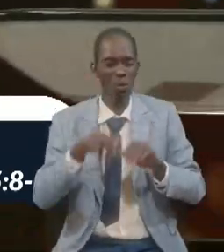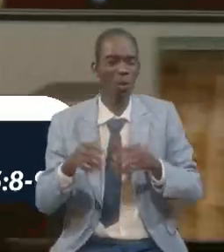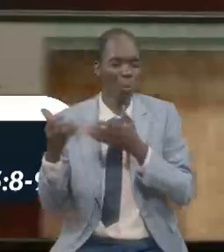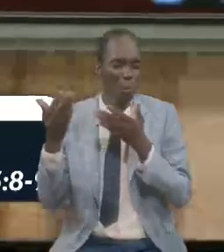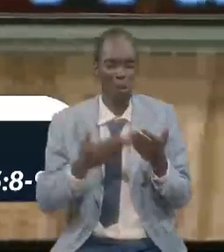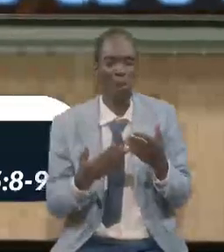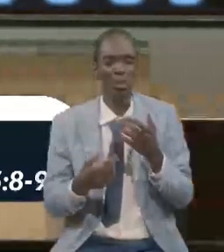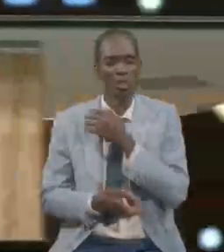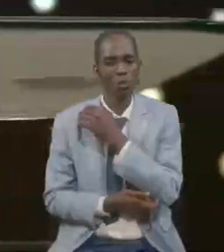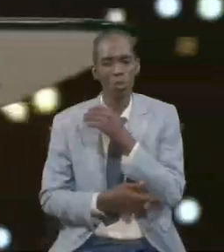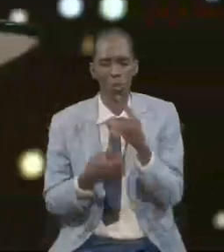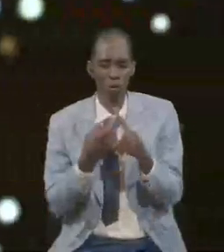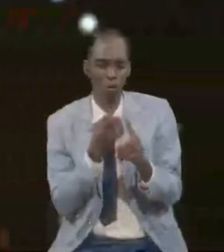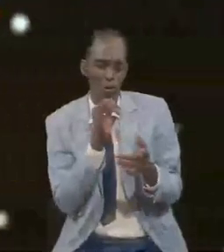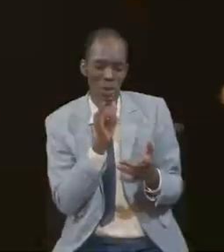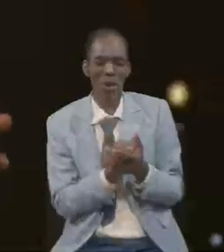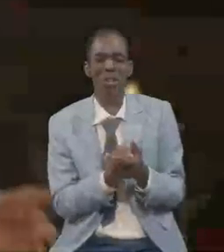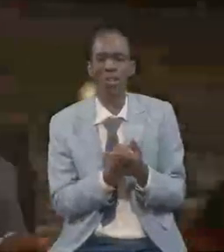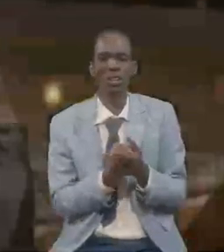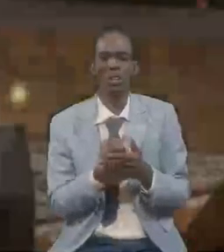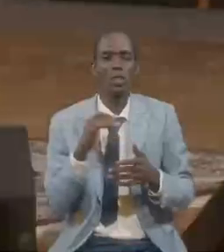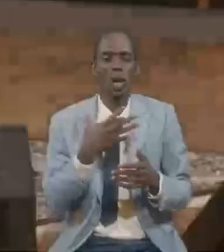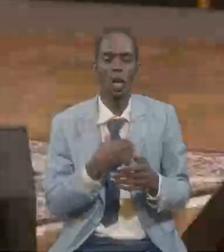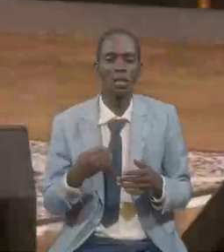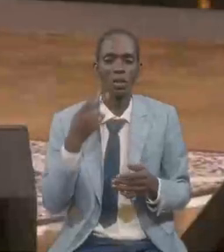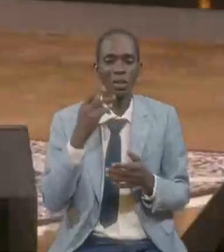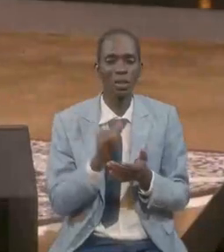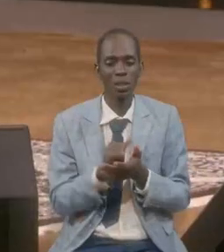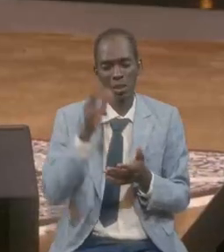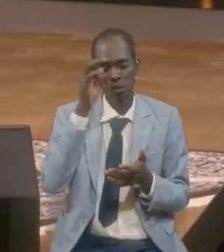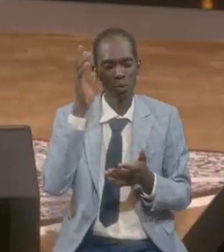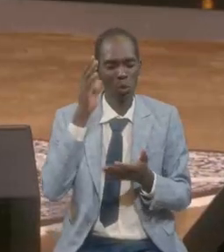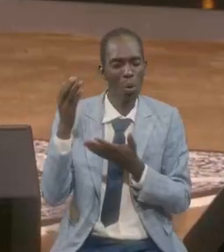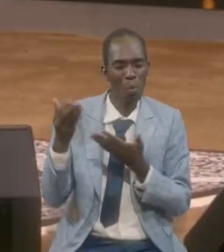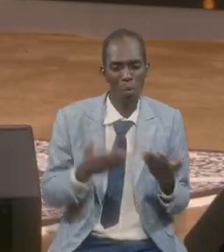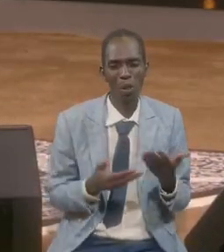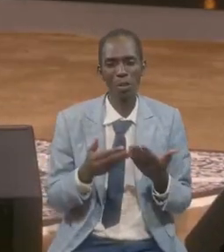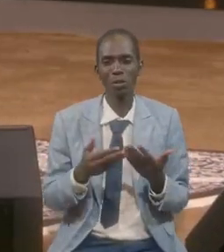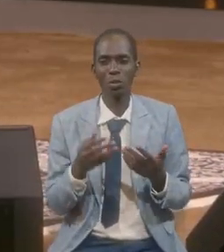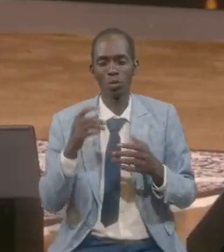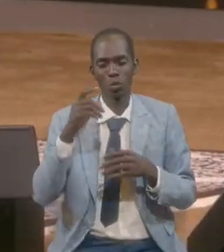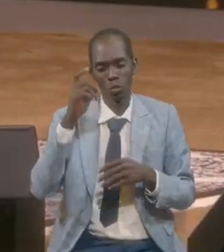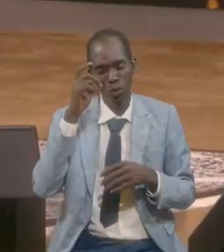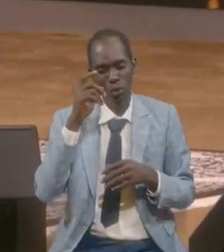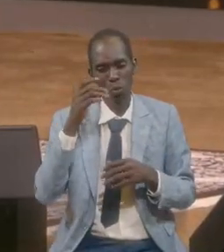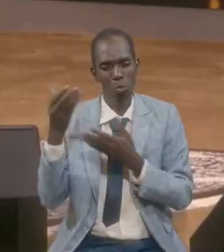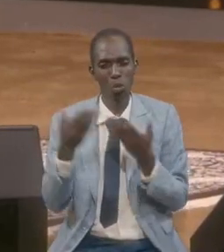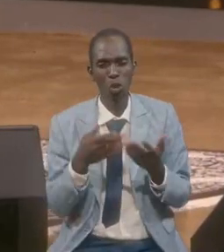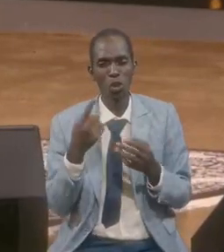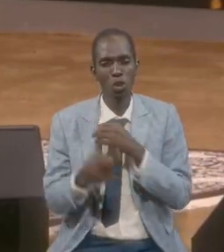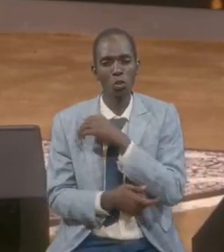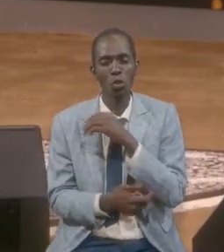dimension. Si vous avez soif de la connaissance, de la connaissance, de la connaissance, vous criez, vous courez après